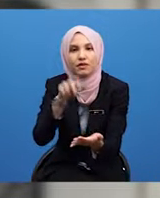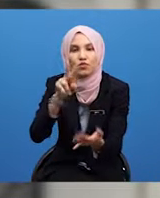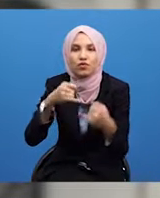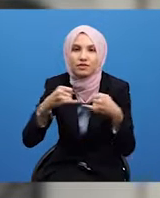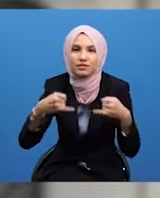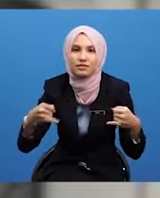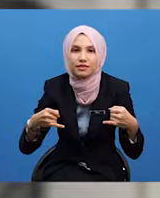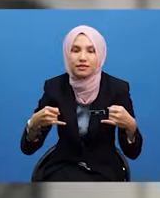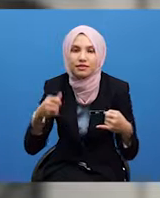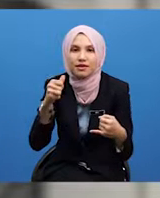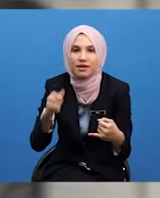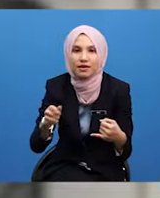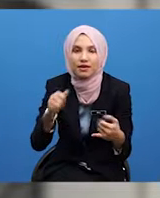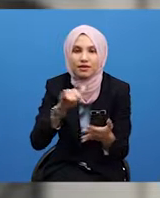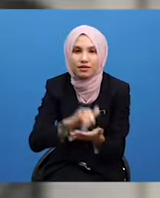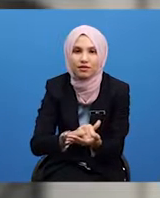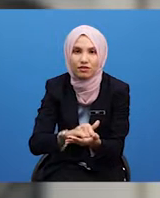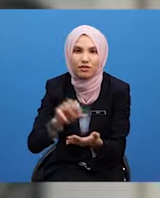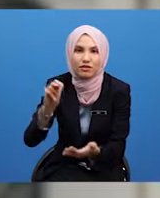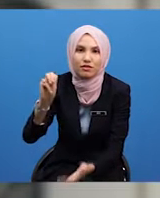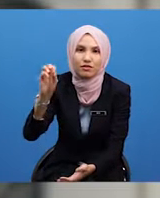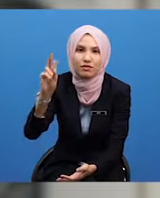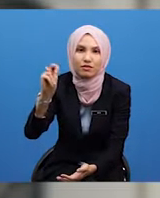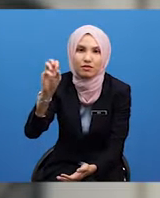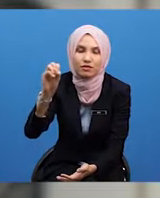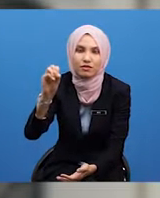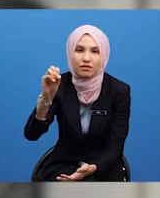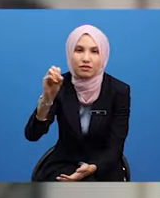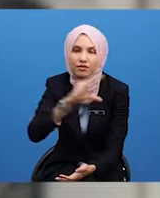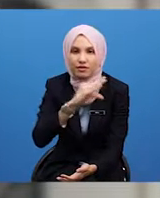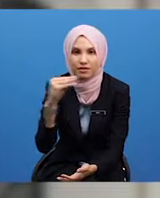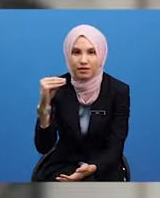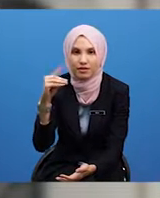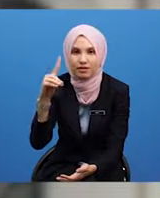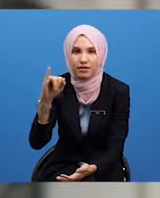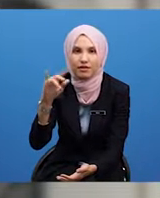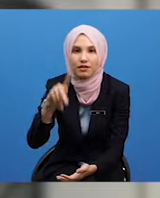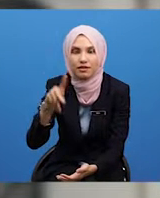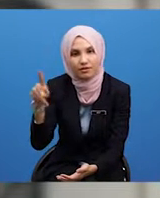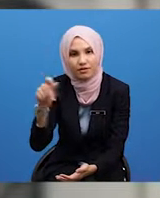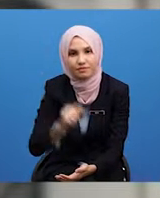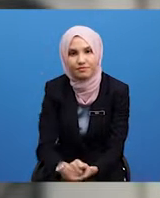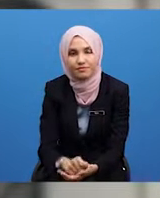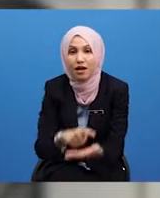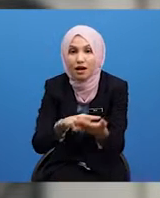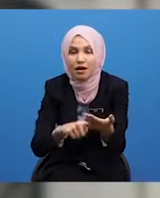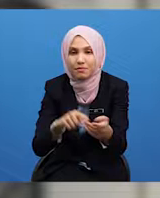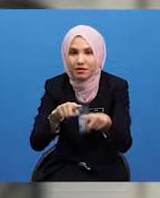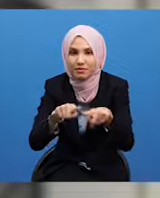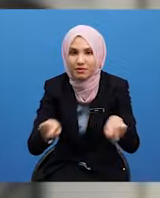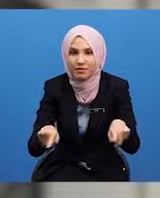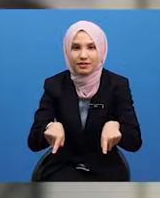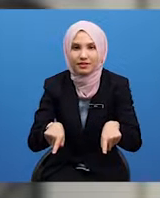iaitu monokotiledon dan dicotiledon. apakah perbezaan utama